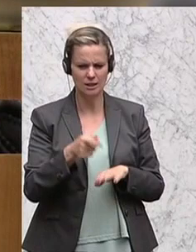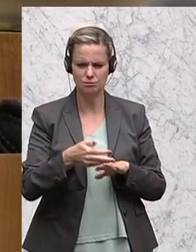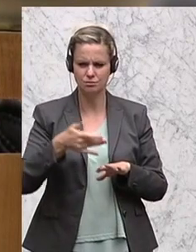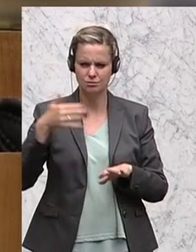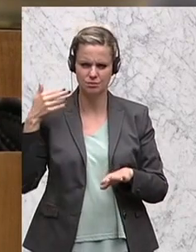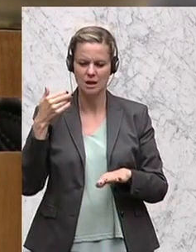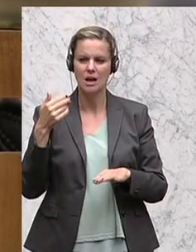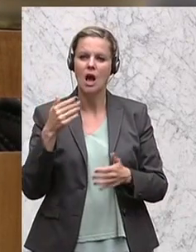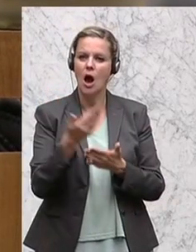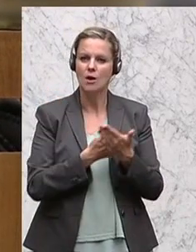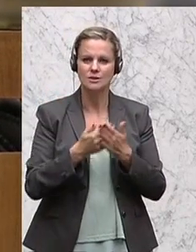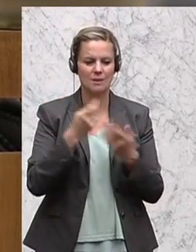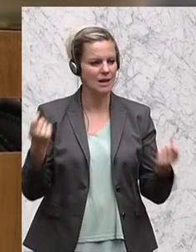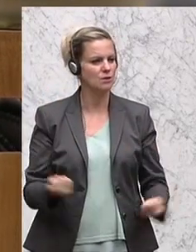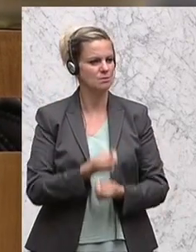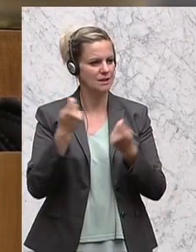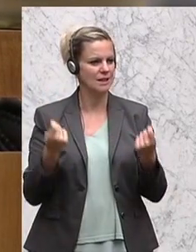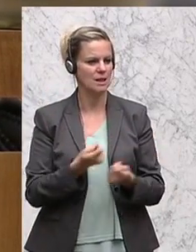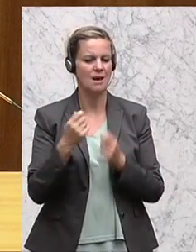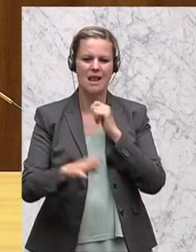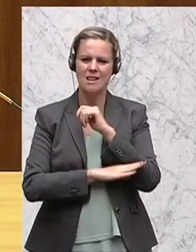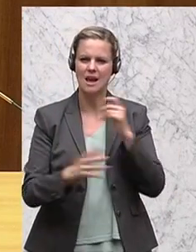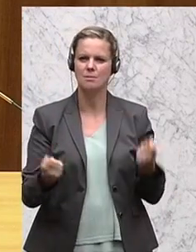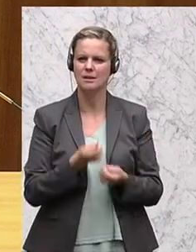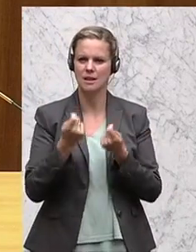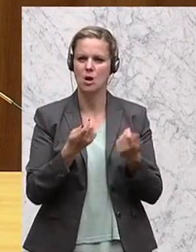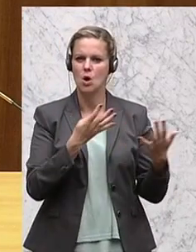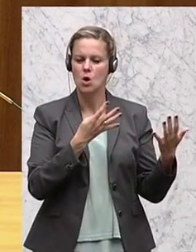Zahl der Ausbildungsbetriebe, der Lehrbetriebe von